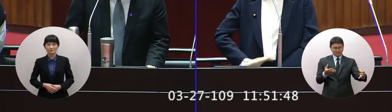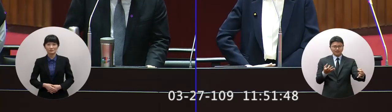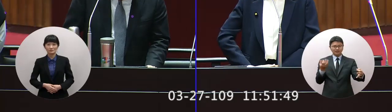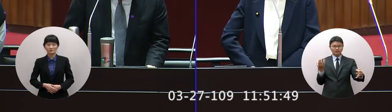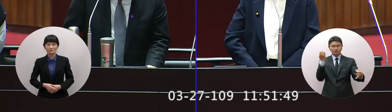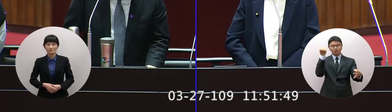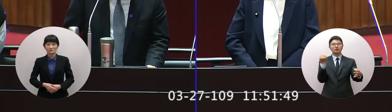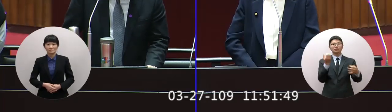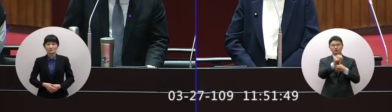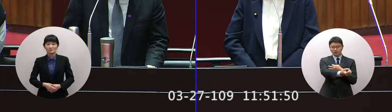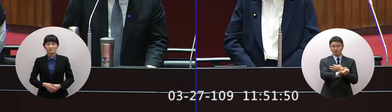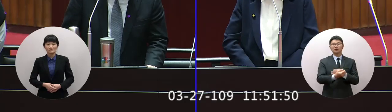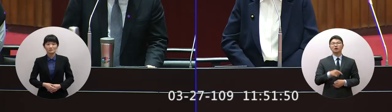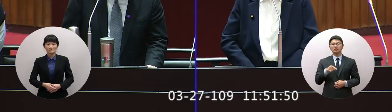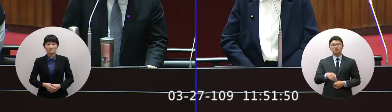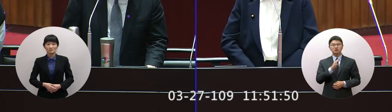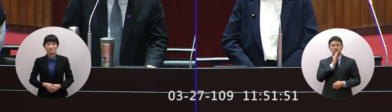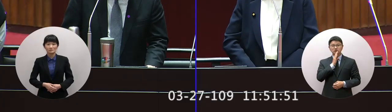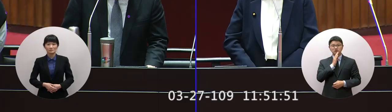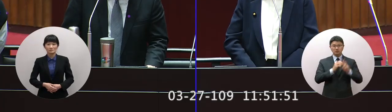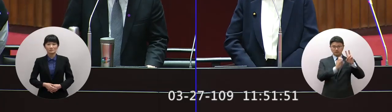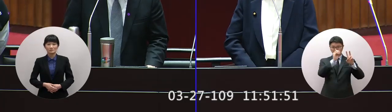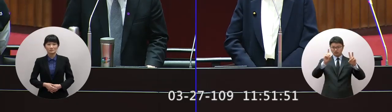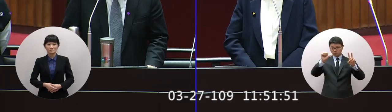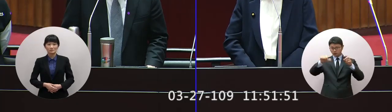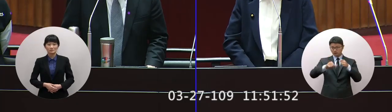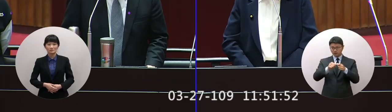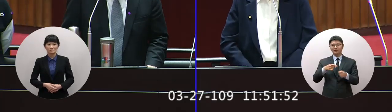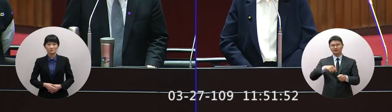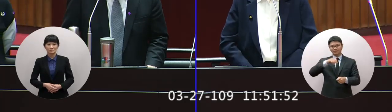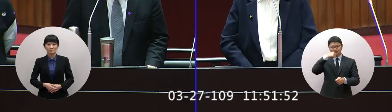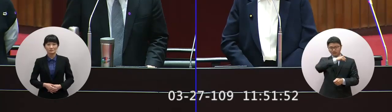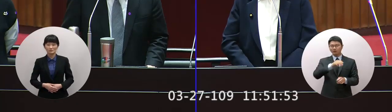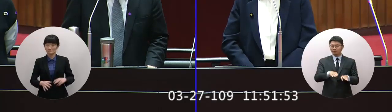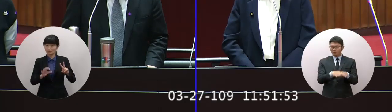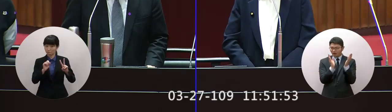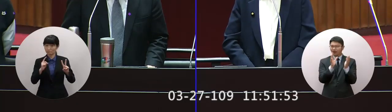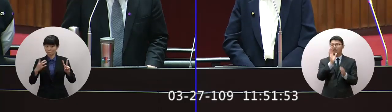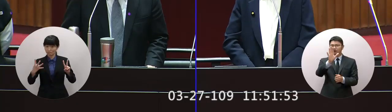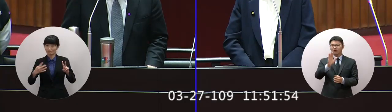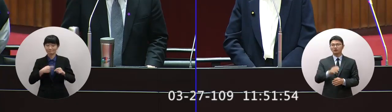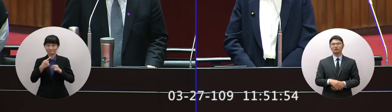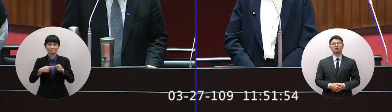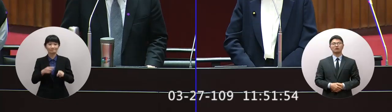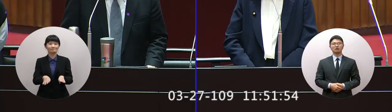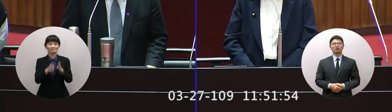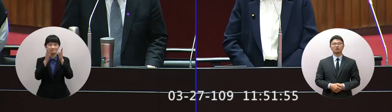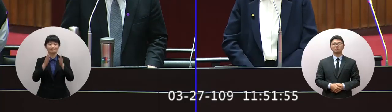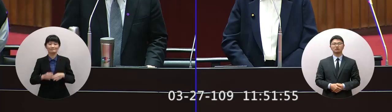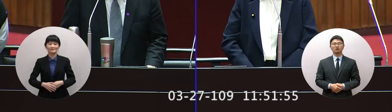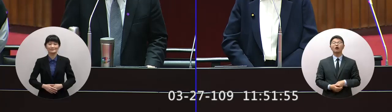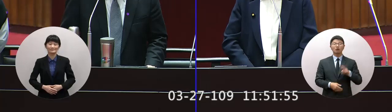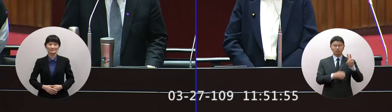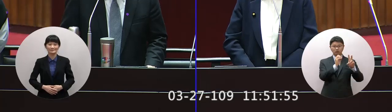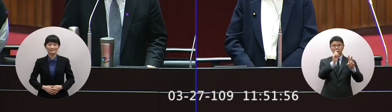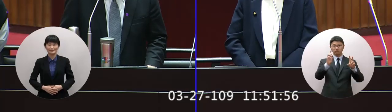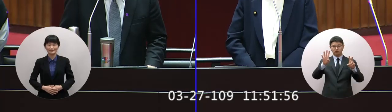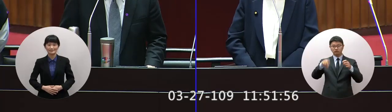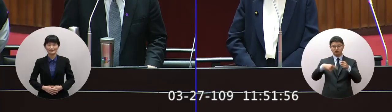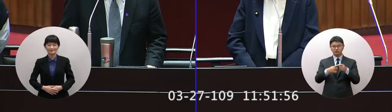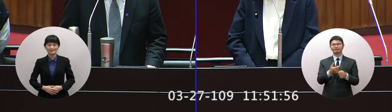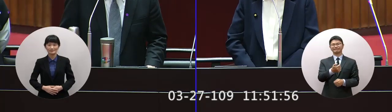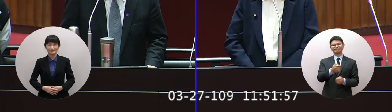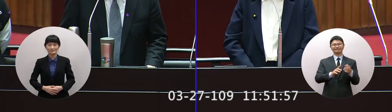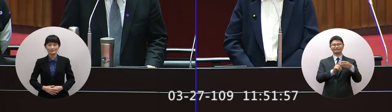湾其实也很早就开始做了，2015年就开始做了，可是一直到现在 2014年开始， 2014就开始做，谢谢诸